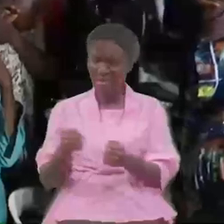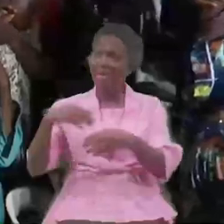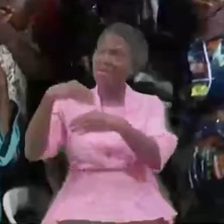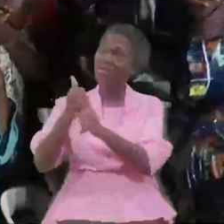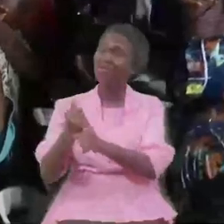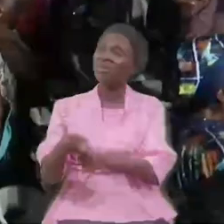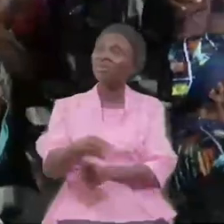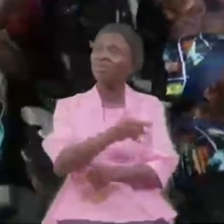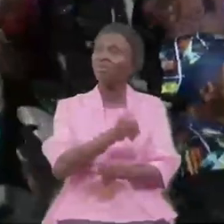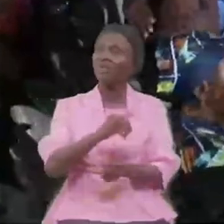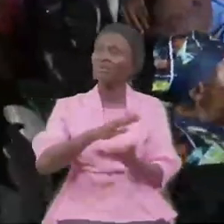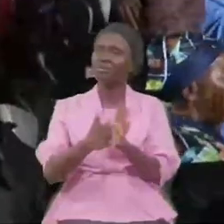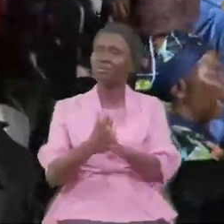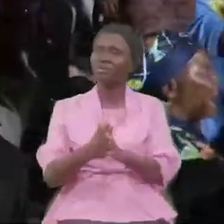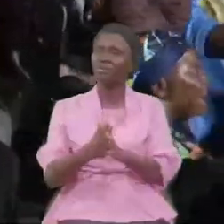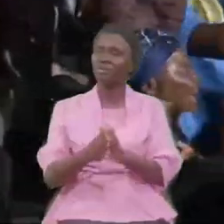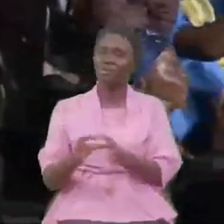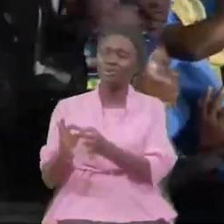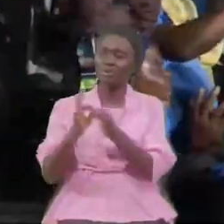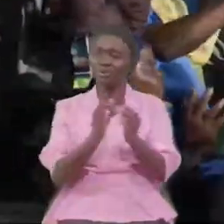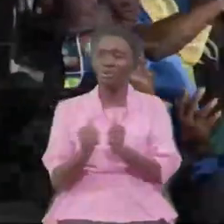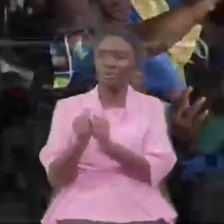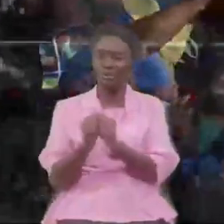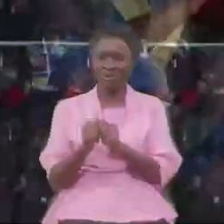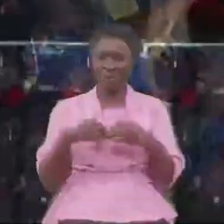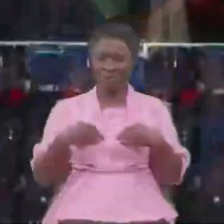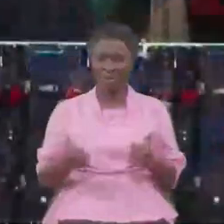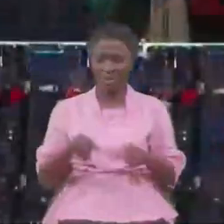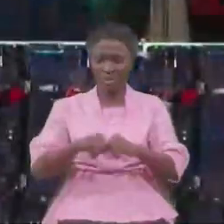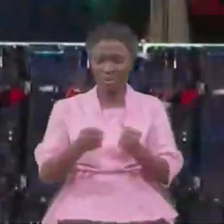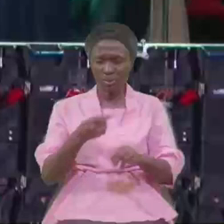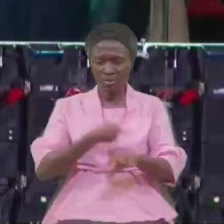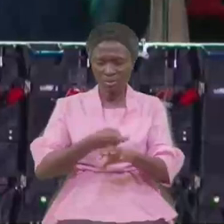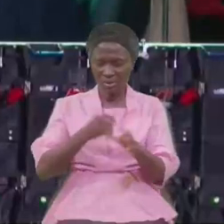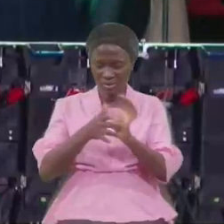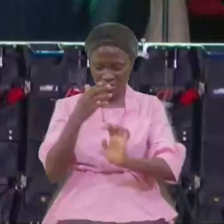soient soudés, soient guéris maintenant au nom de Jésus-Christ.